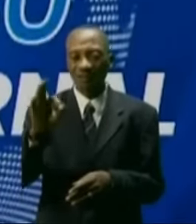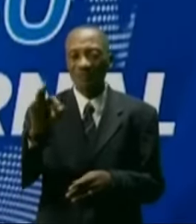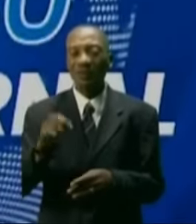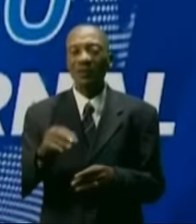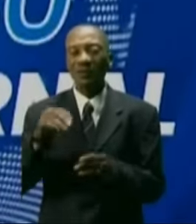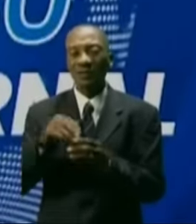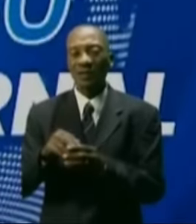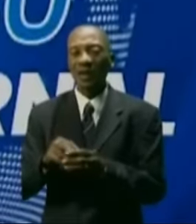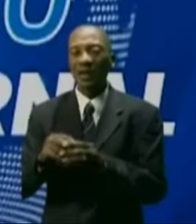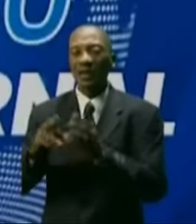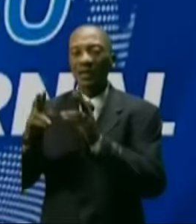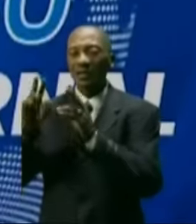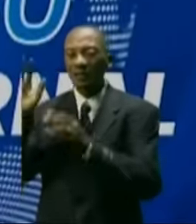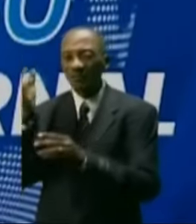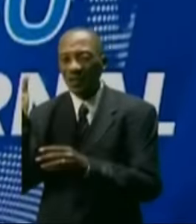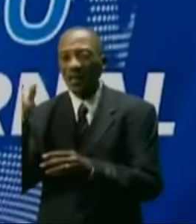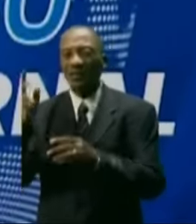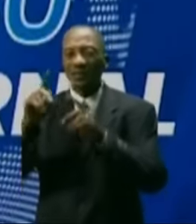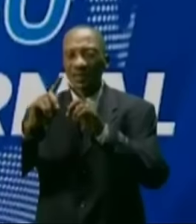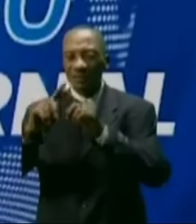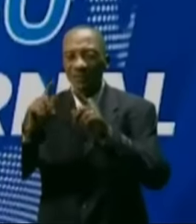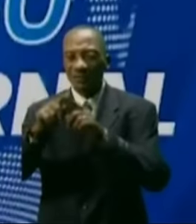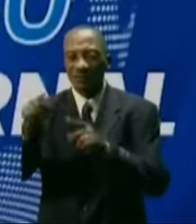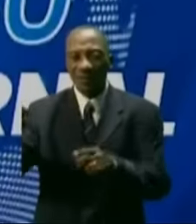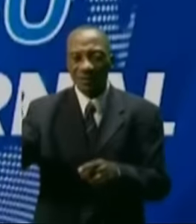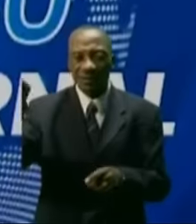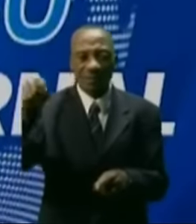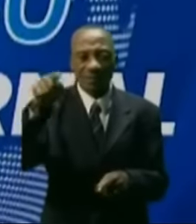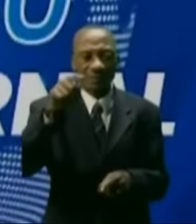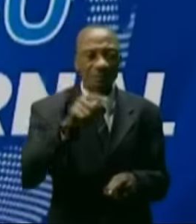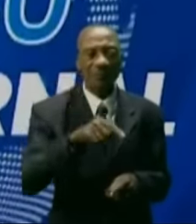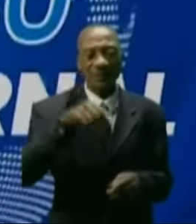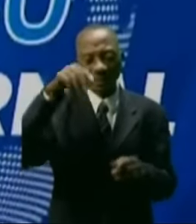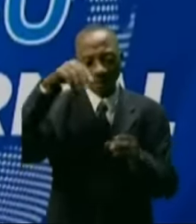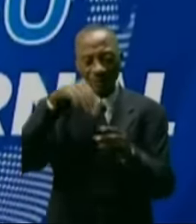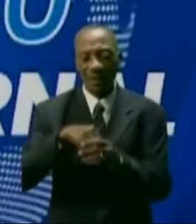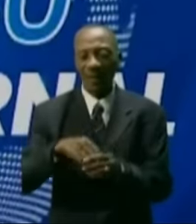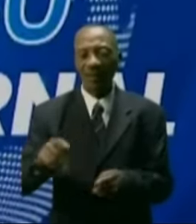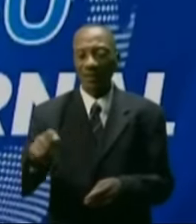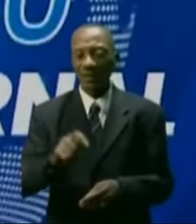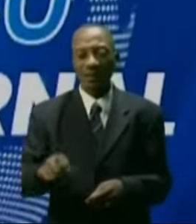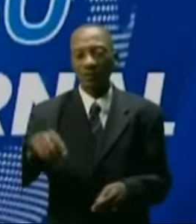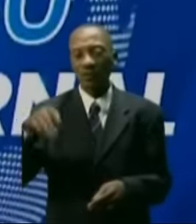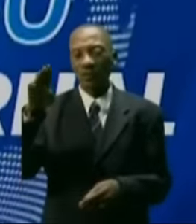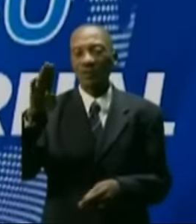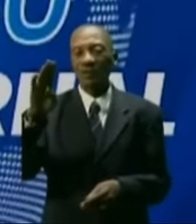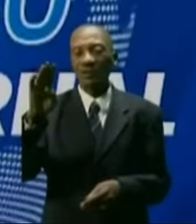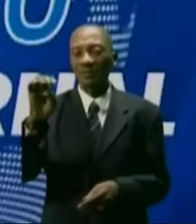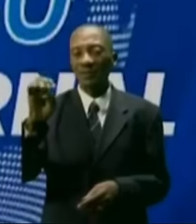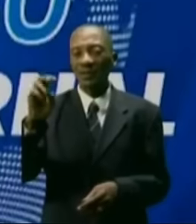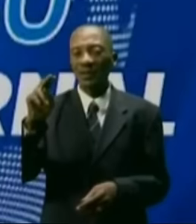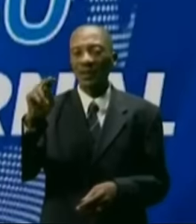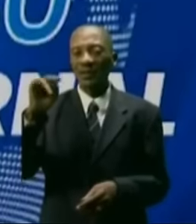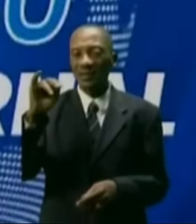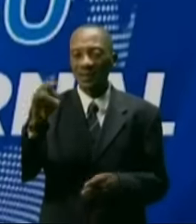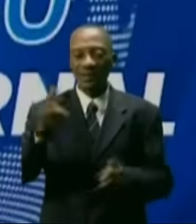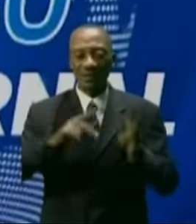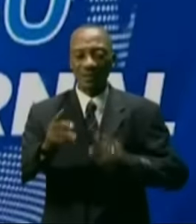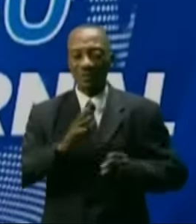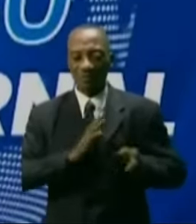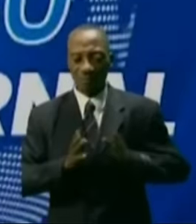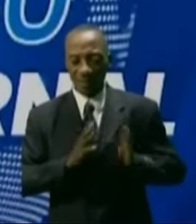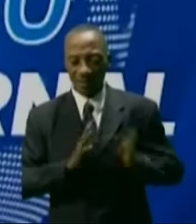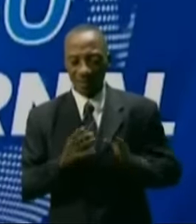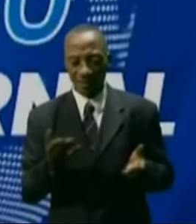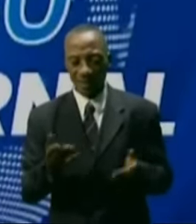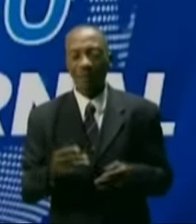de Mahii et de Kémé en territoire de Beni dans la province du Nord Kivu. Le rapport transmis par le gouvernement militaire